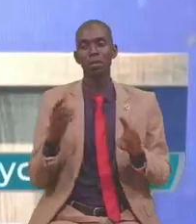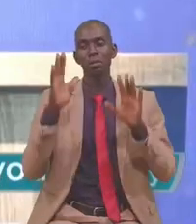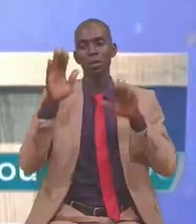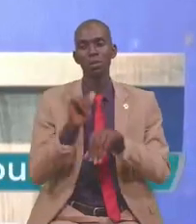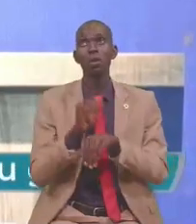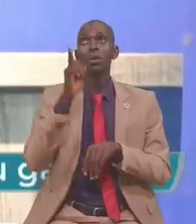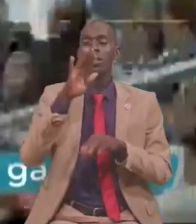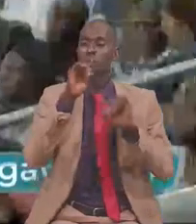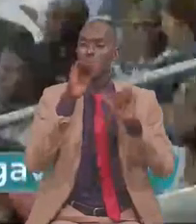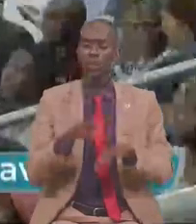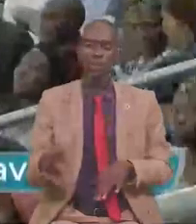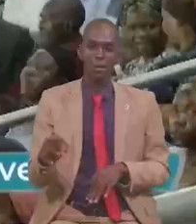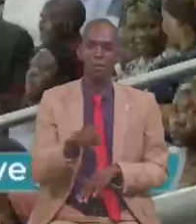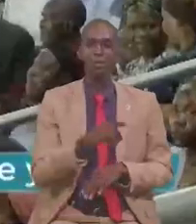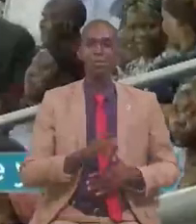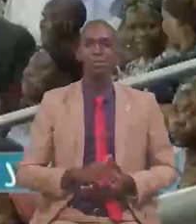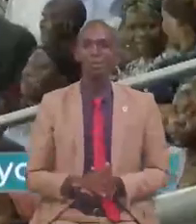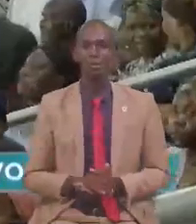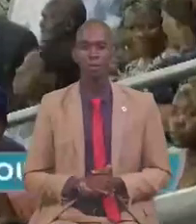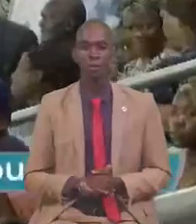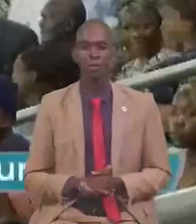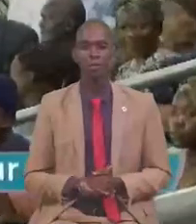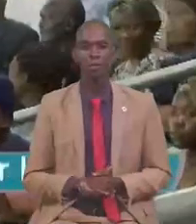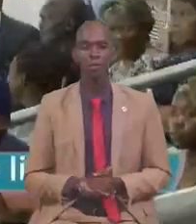qui ont des problèmes seront guéris, délivrés.